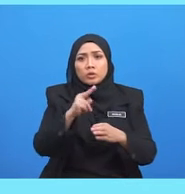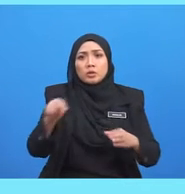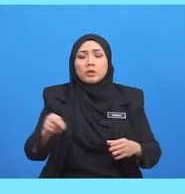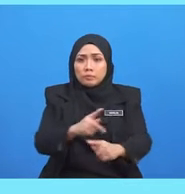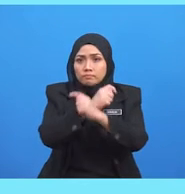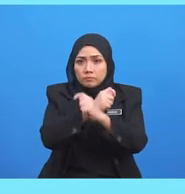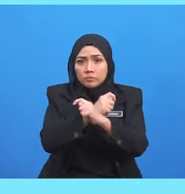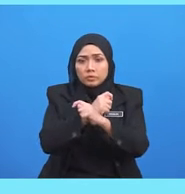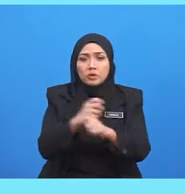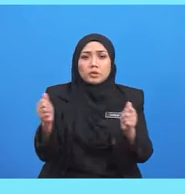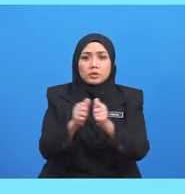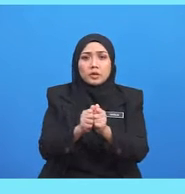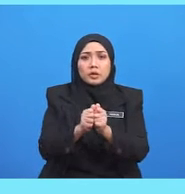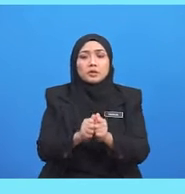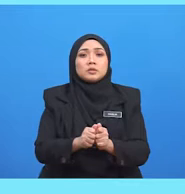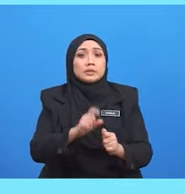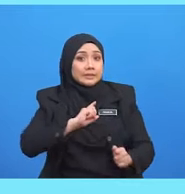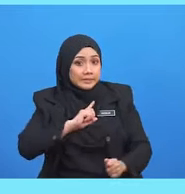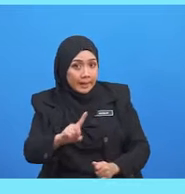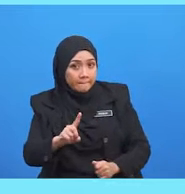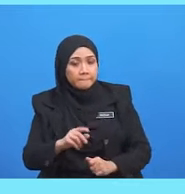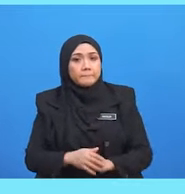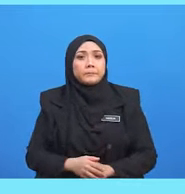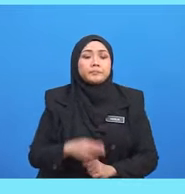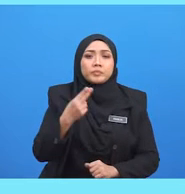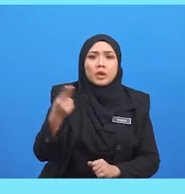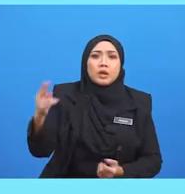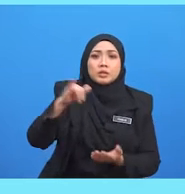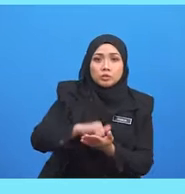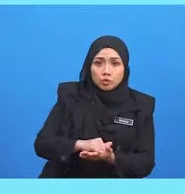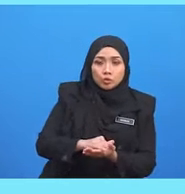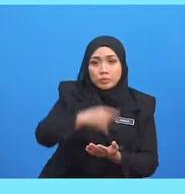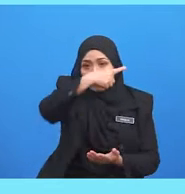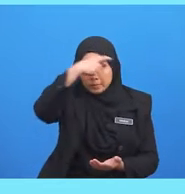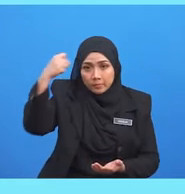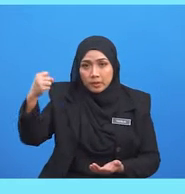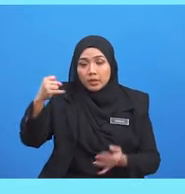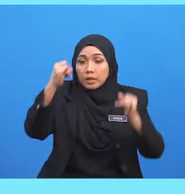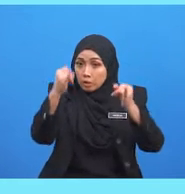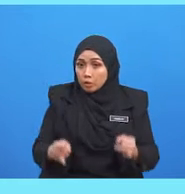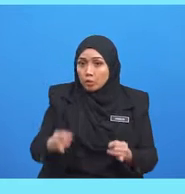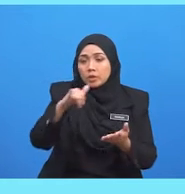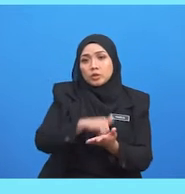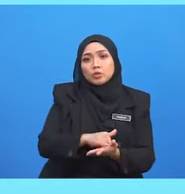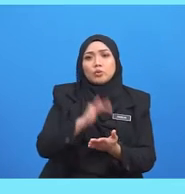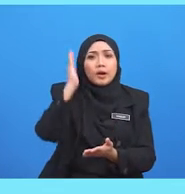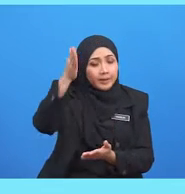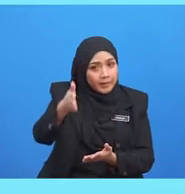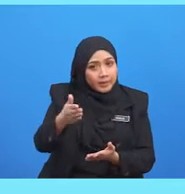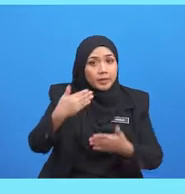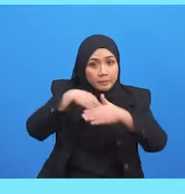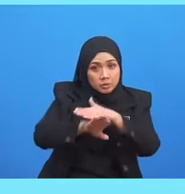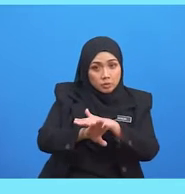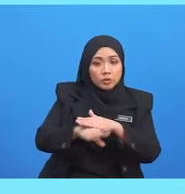yang bertentangan dengan akidah Islam, huraian. Hal yang demikian menyebabkan individu tersebut